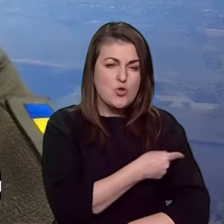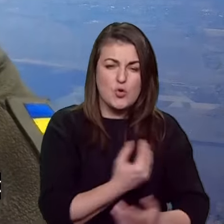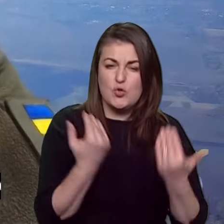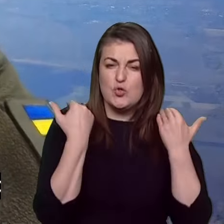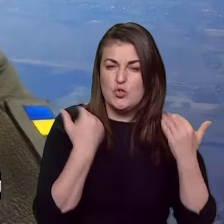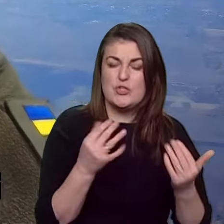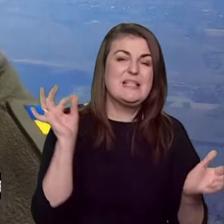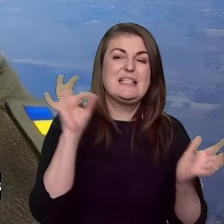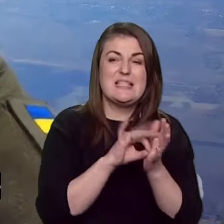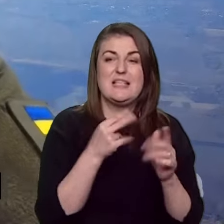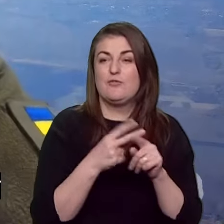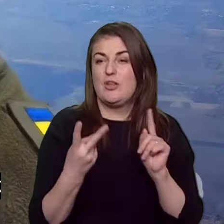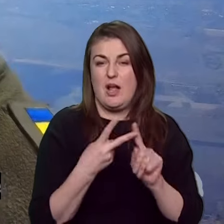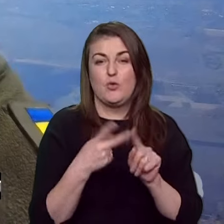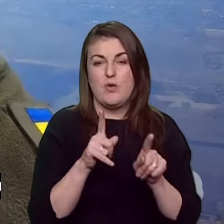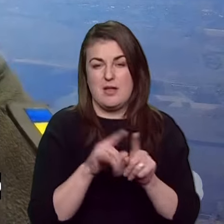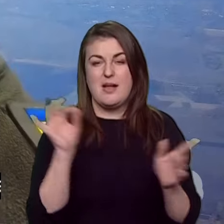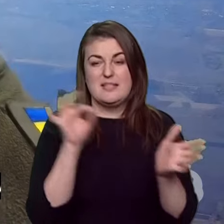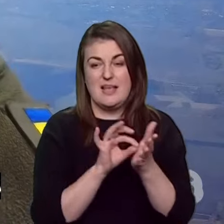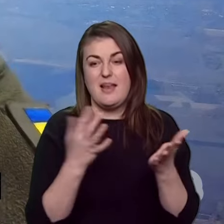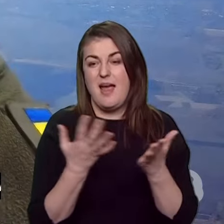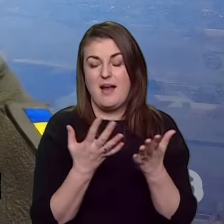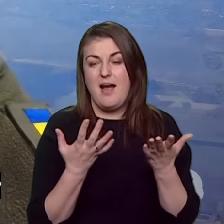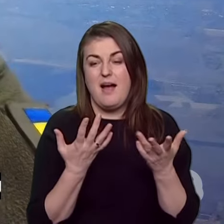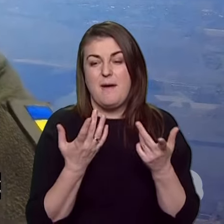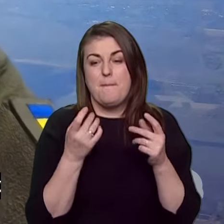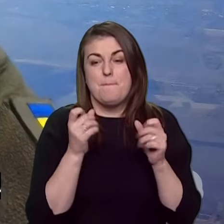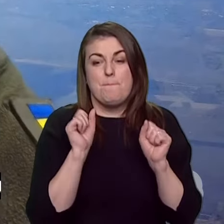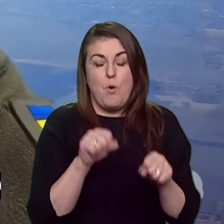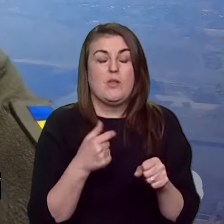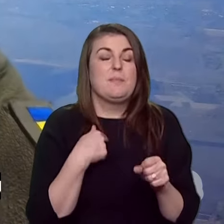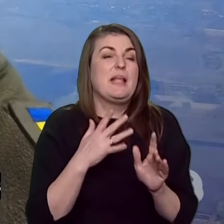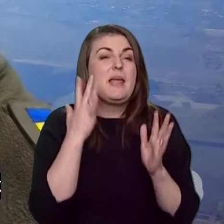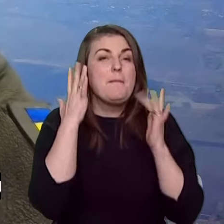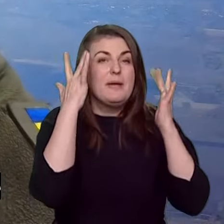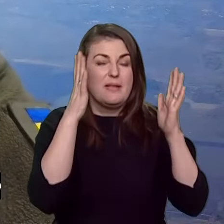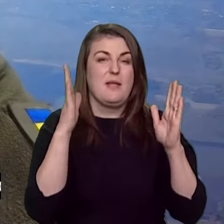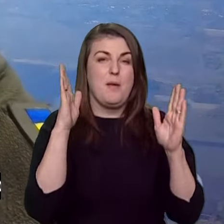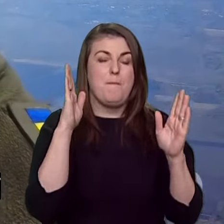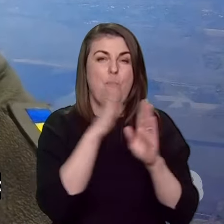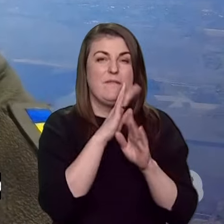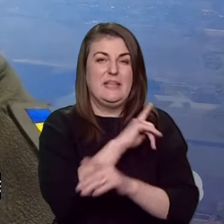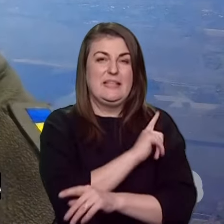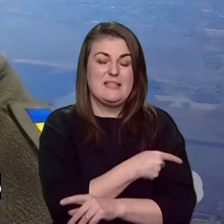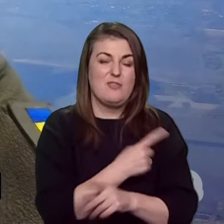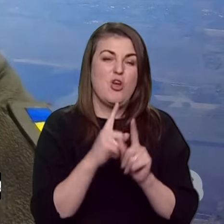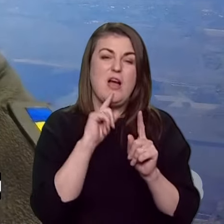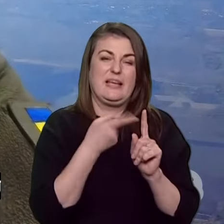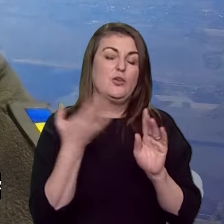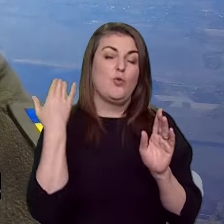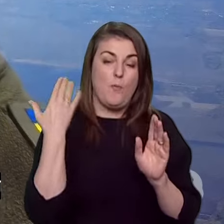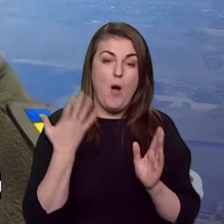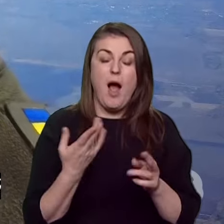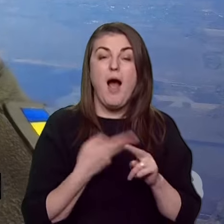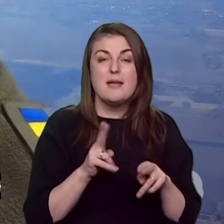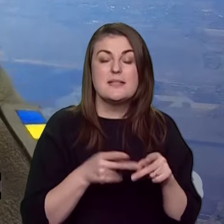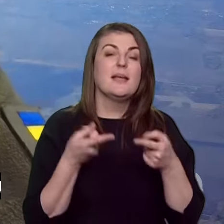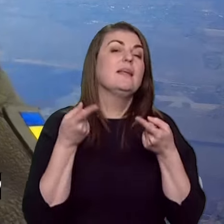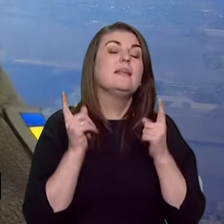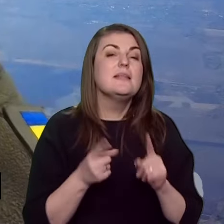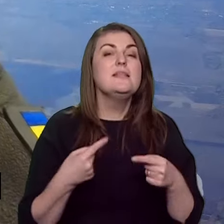цілей, це вже друга така ціль, яка про лише якому могли тільки мріяти повітряні сили, що там рік тому і так далі. От це